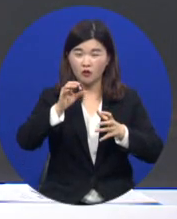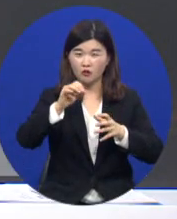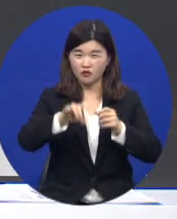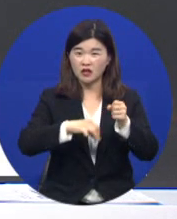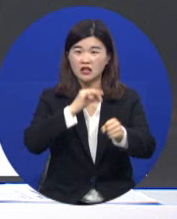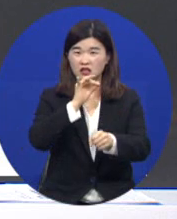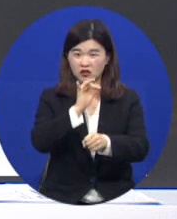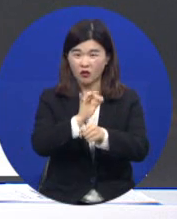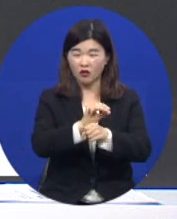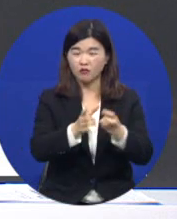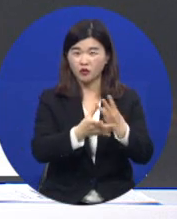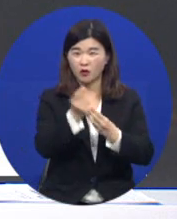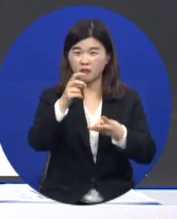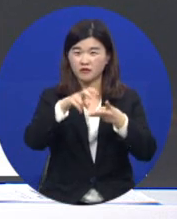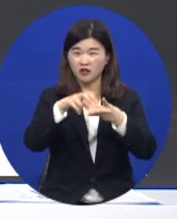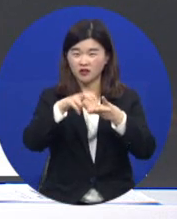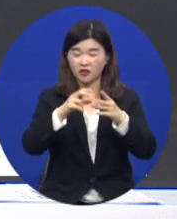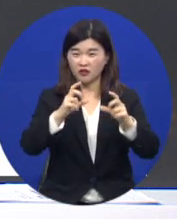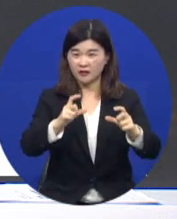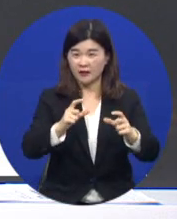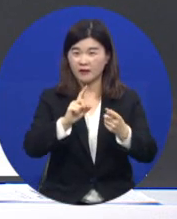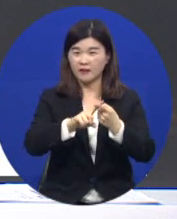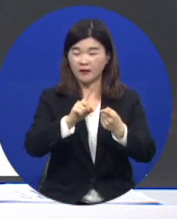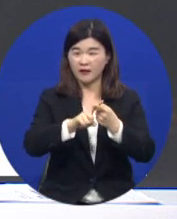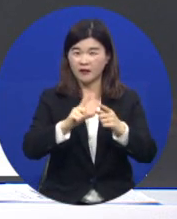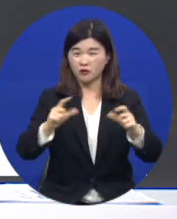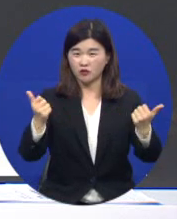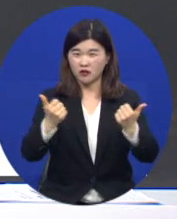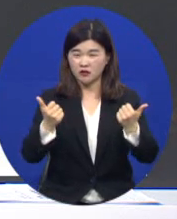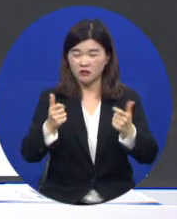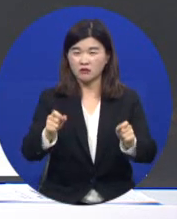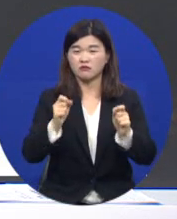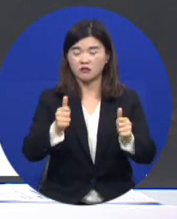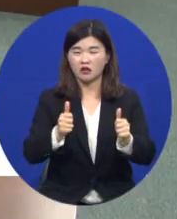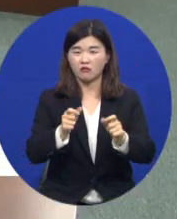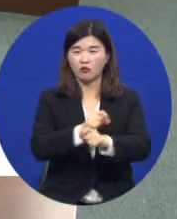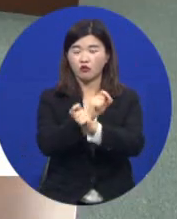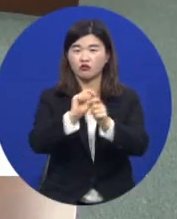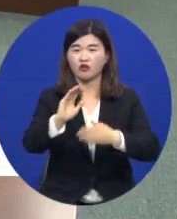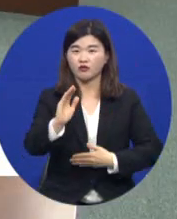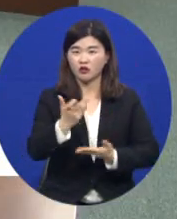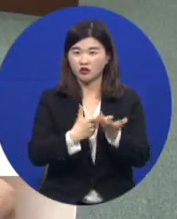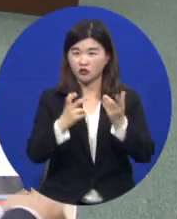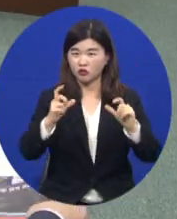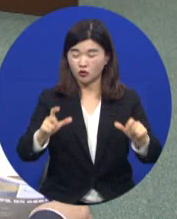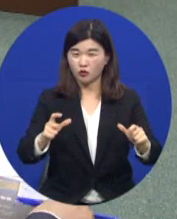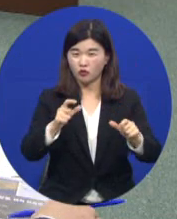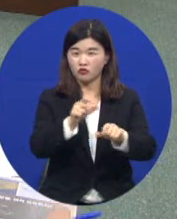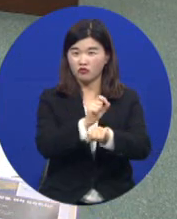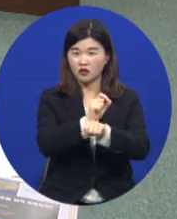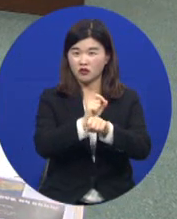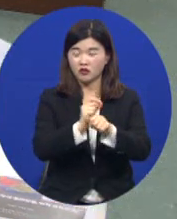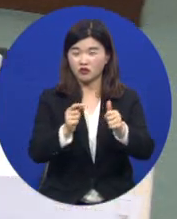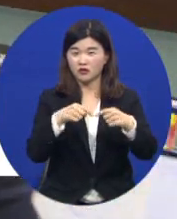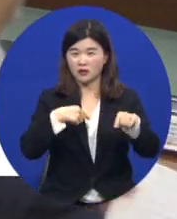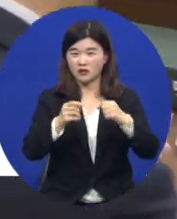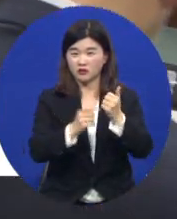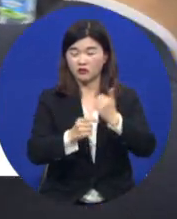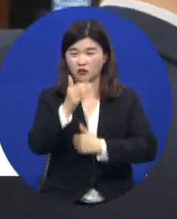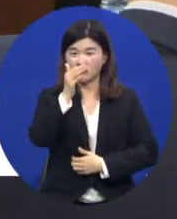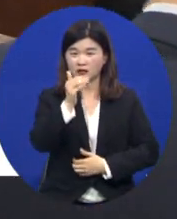국가위성통합센터 예정지에 포함된 도유지 매각안에 대한 도의회 심의가 보류됐습니다. 제주도의회 행정자치위원회 이상봉